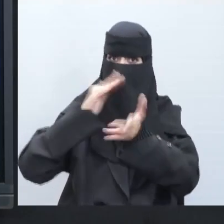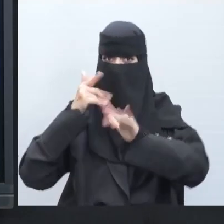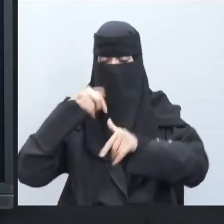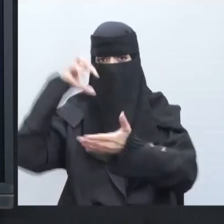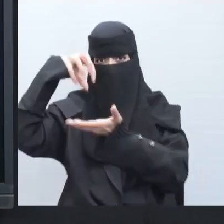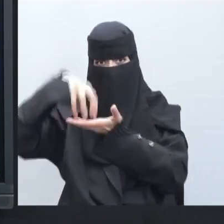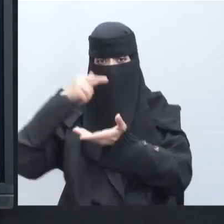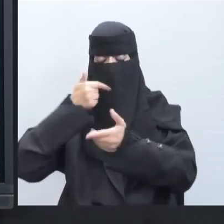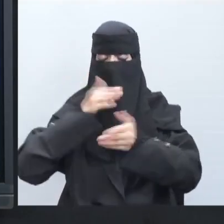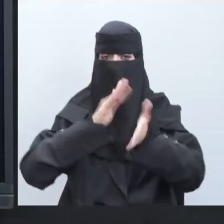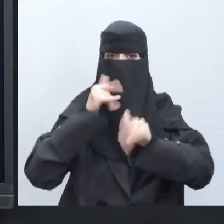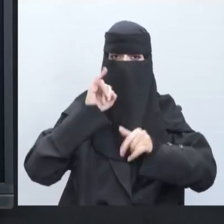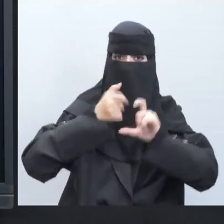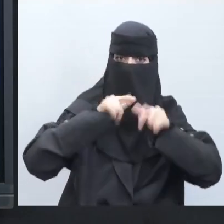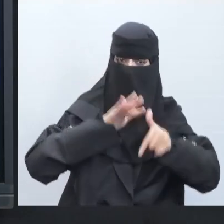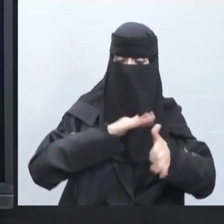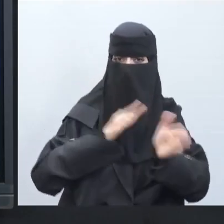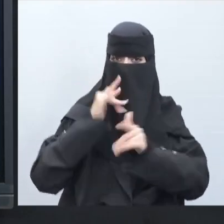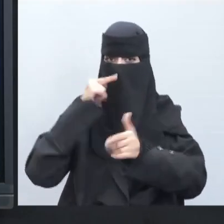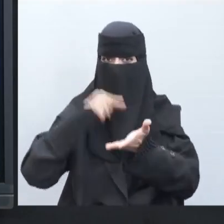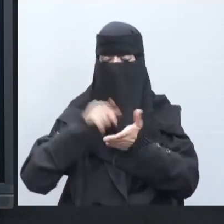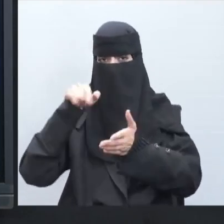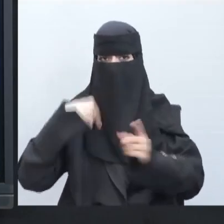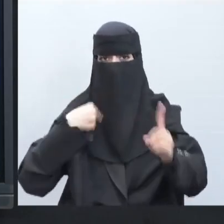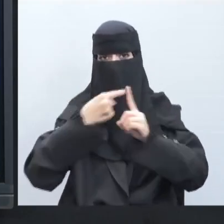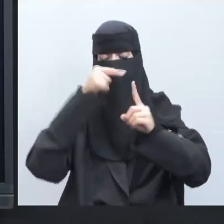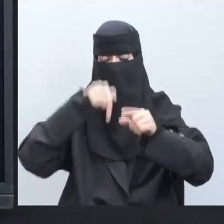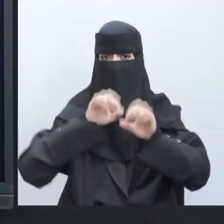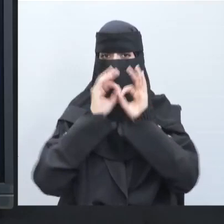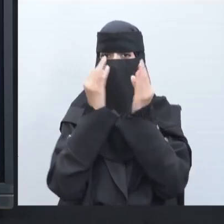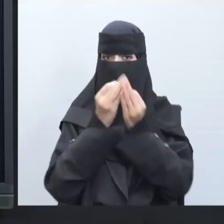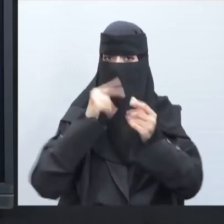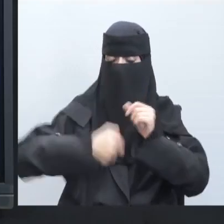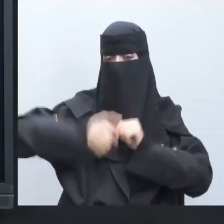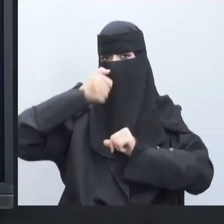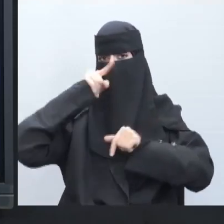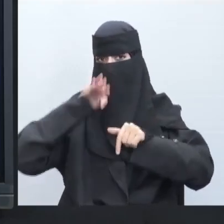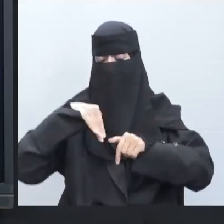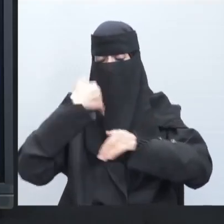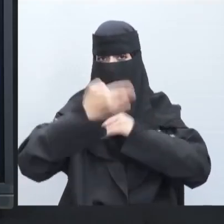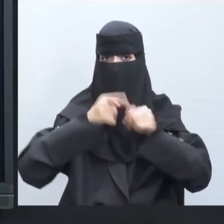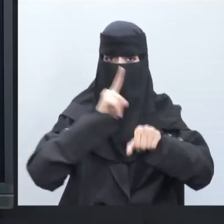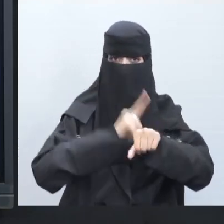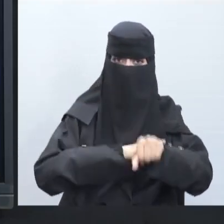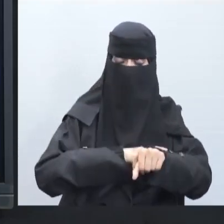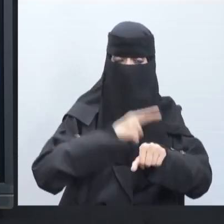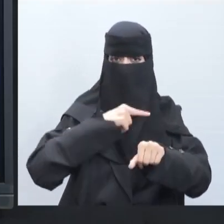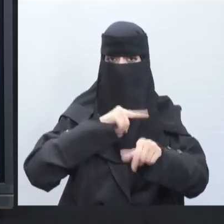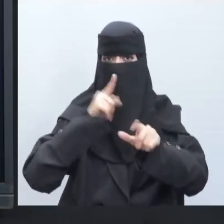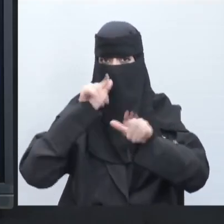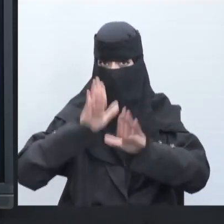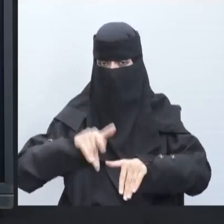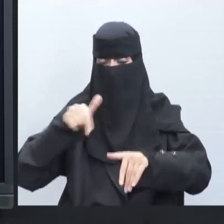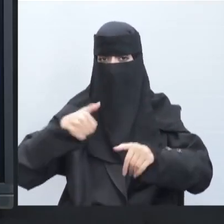للدوله او حتى للمنظمه او ان يكون لها هدف اجتماعي تحققه خلال فتره مثلا